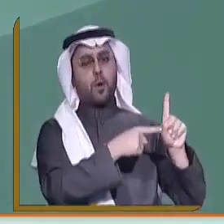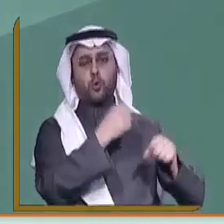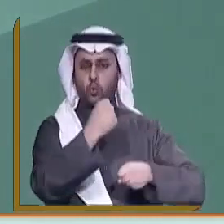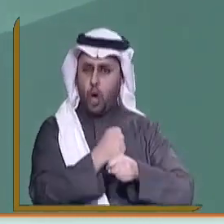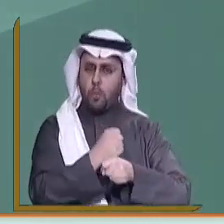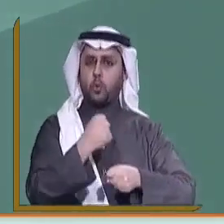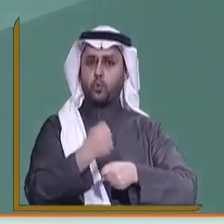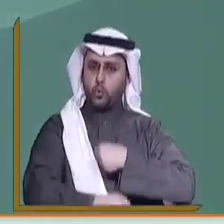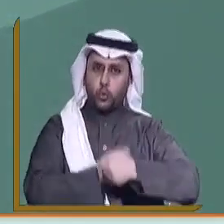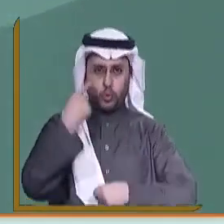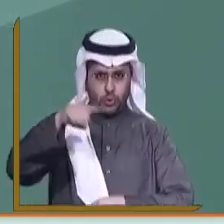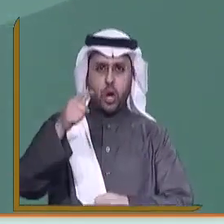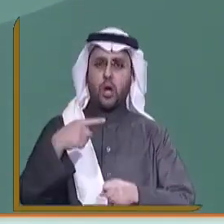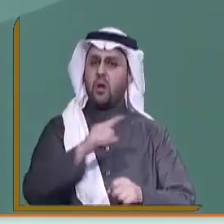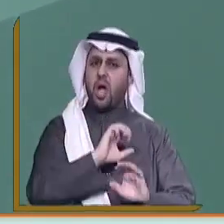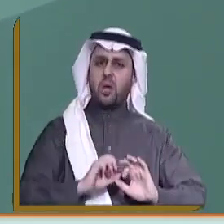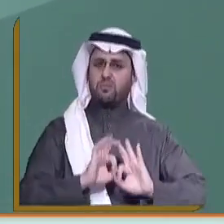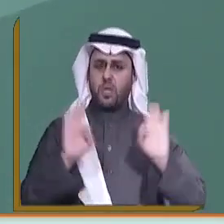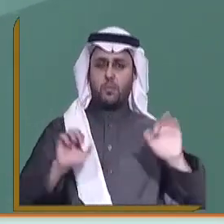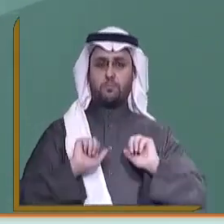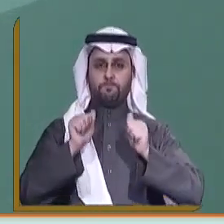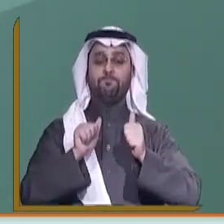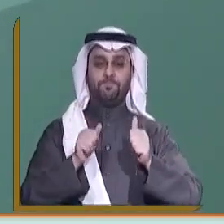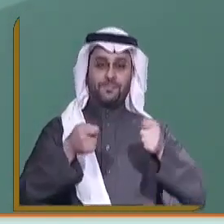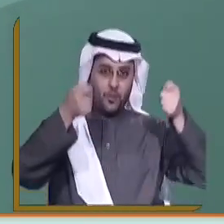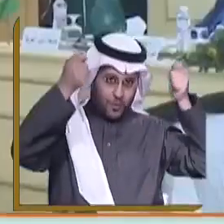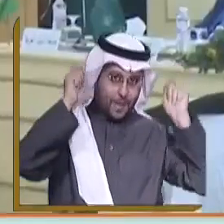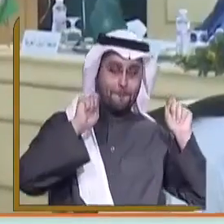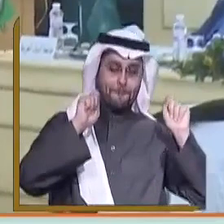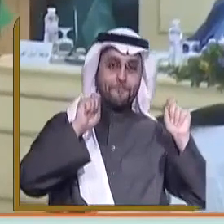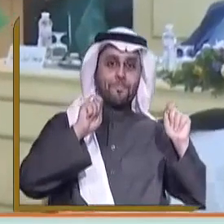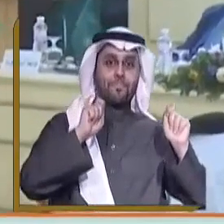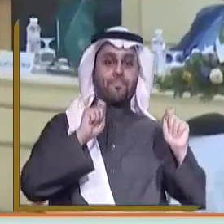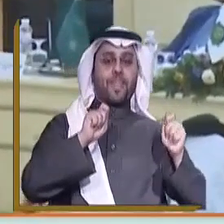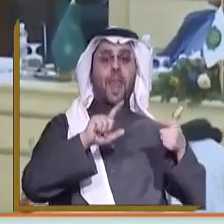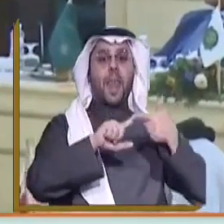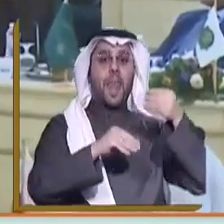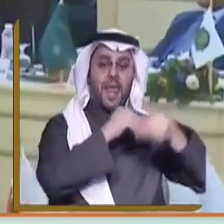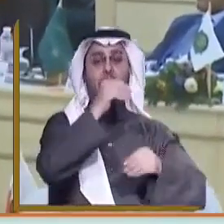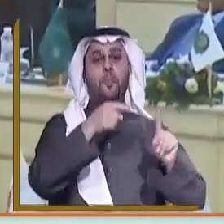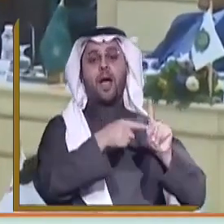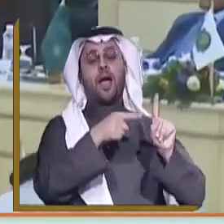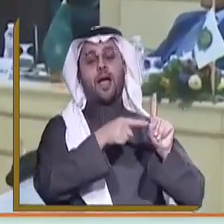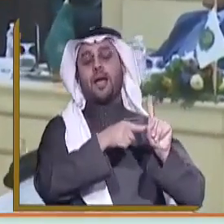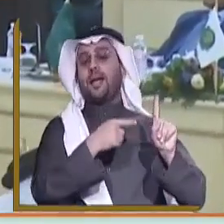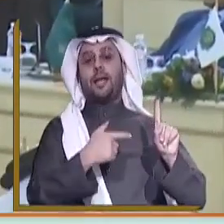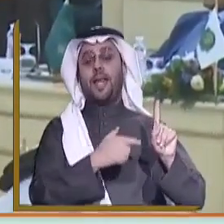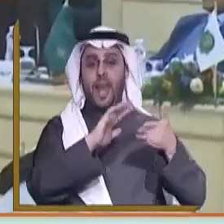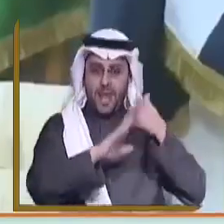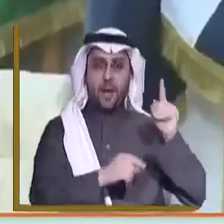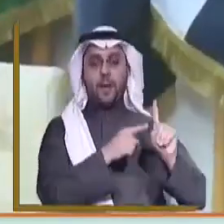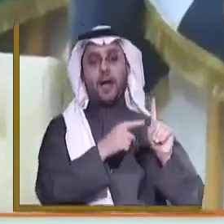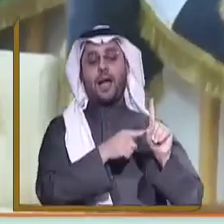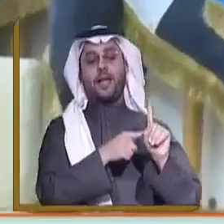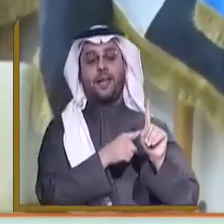جديله لامن المجتمع العربي وتسلم الوسام صحب صاحب السمو الملكي الامير عبد العزيز بن سعود بن